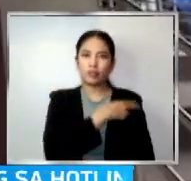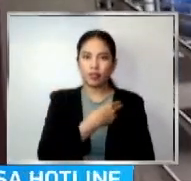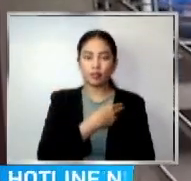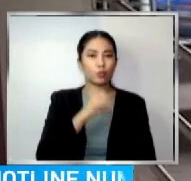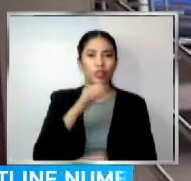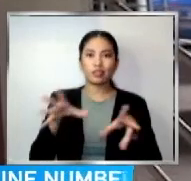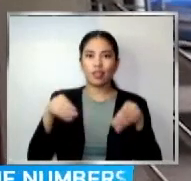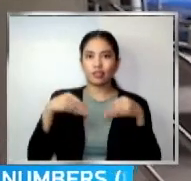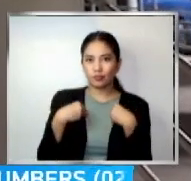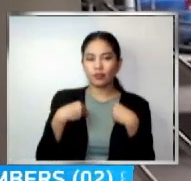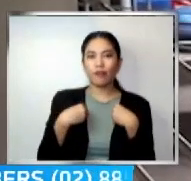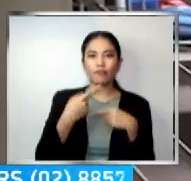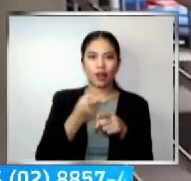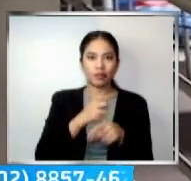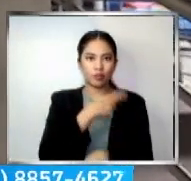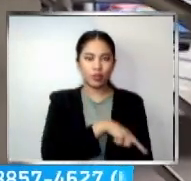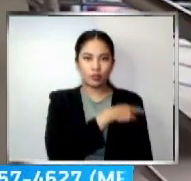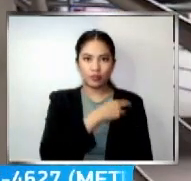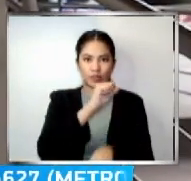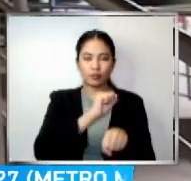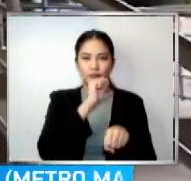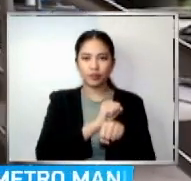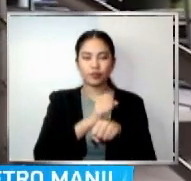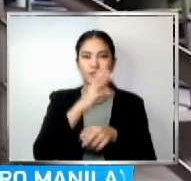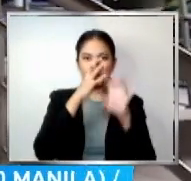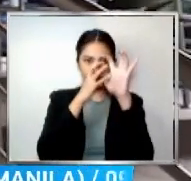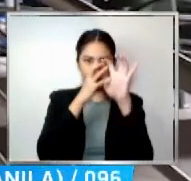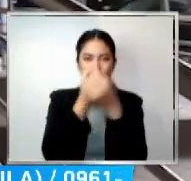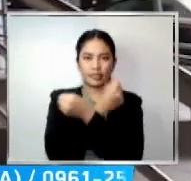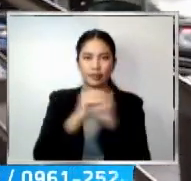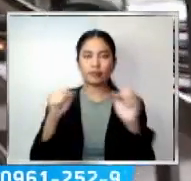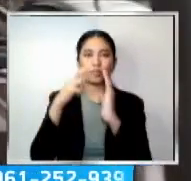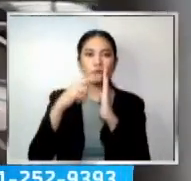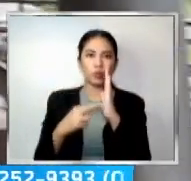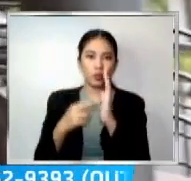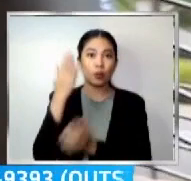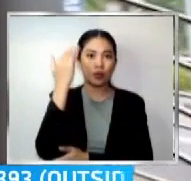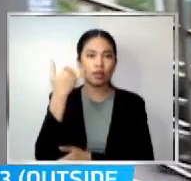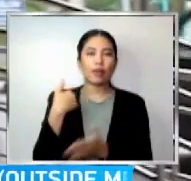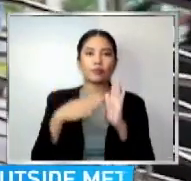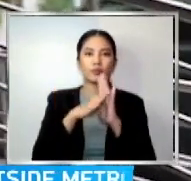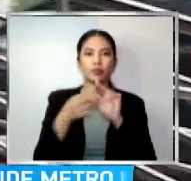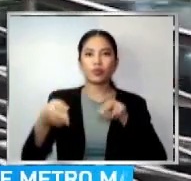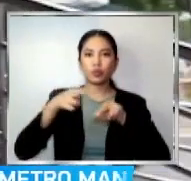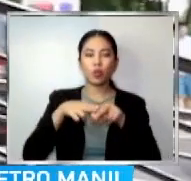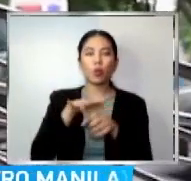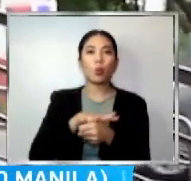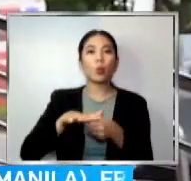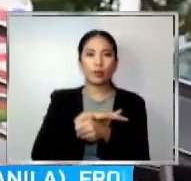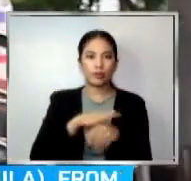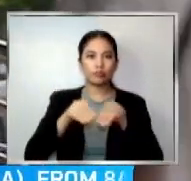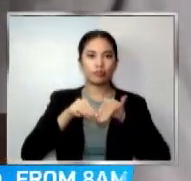Hospital. Maghihigpit din ulit ang Singapore sa safety protocols matapos magtala ng pagtaas ng locally acquired cases ng mga